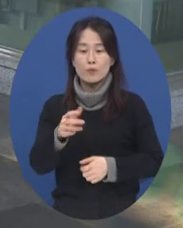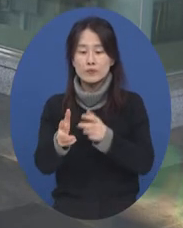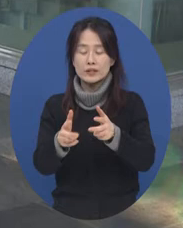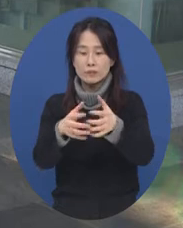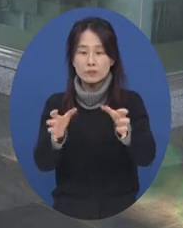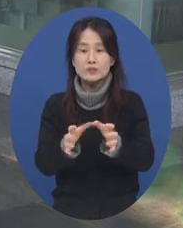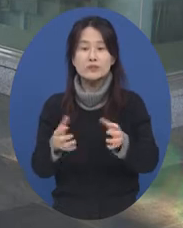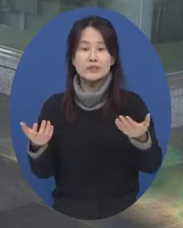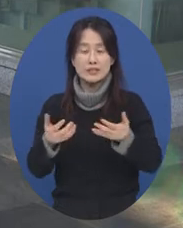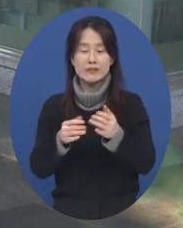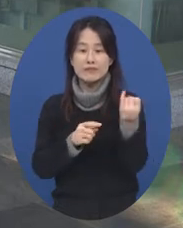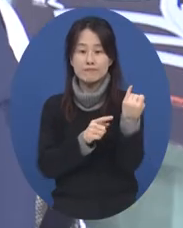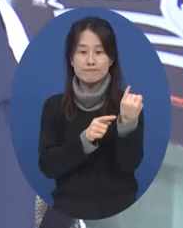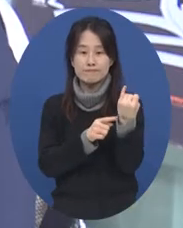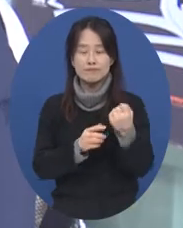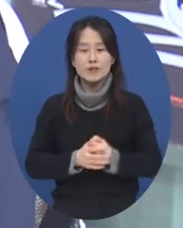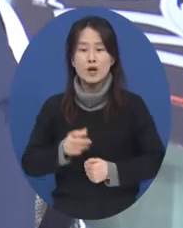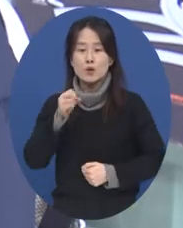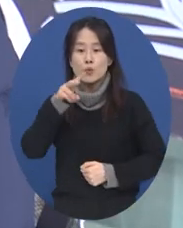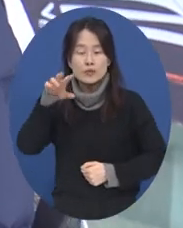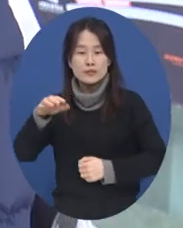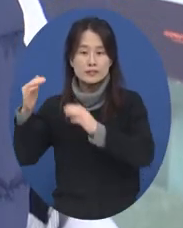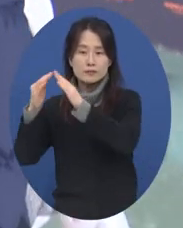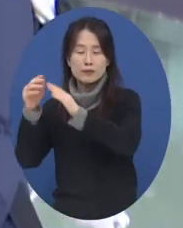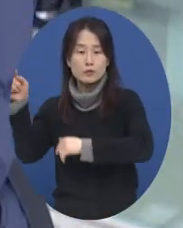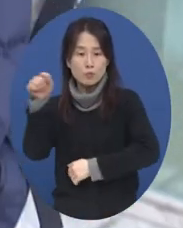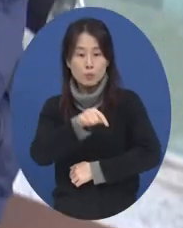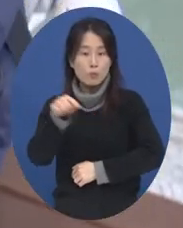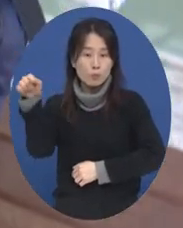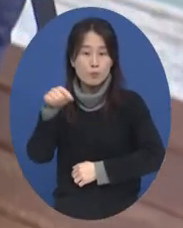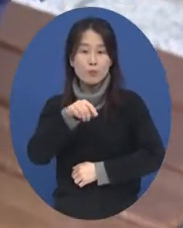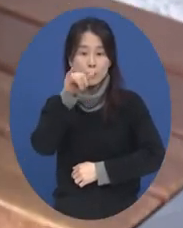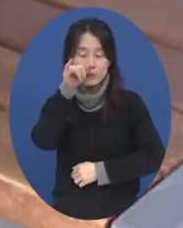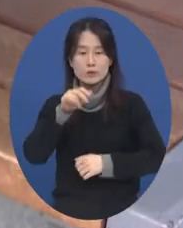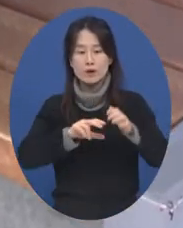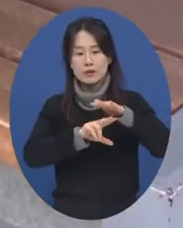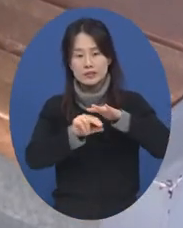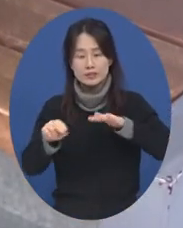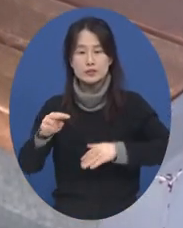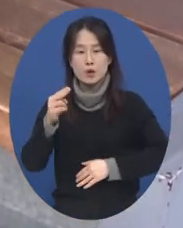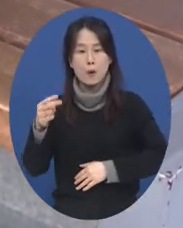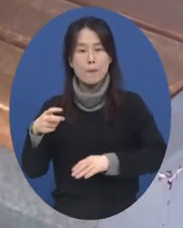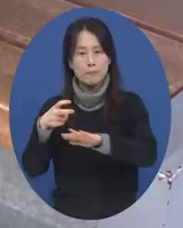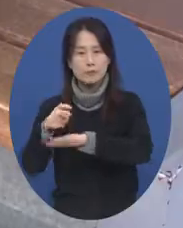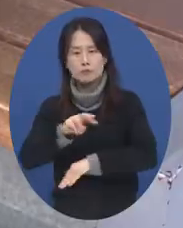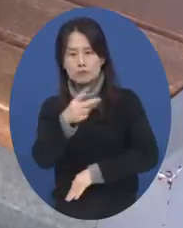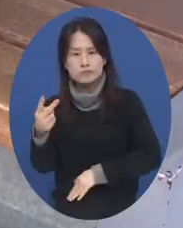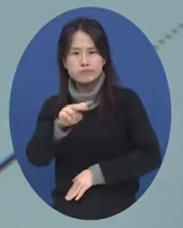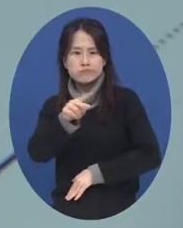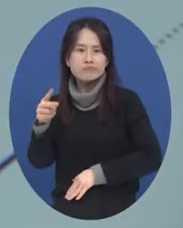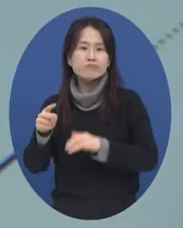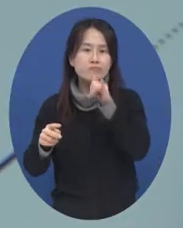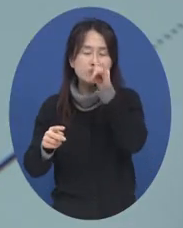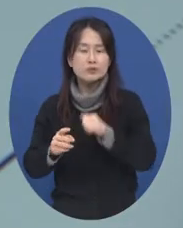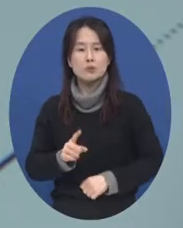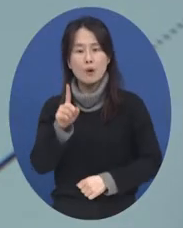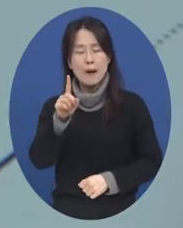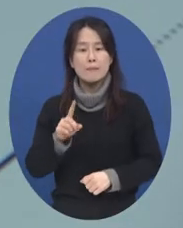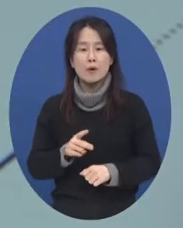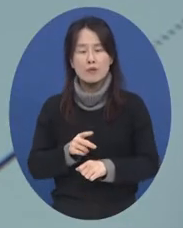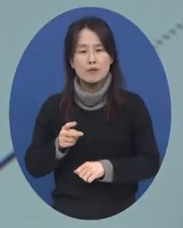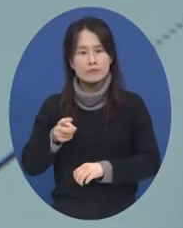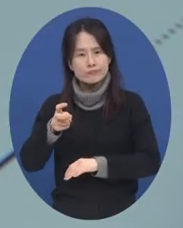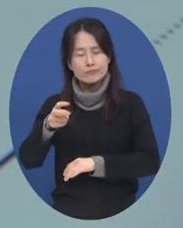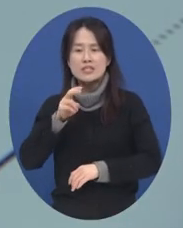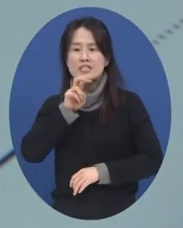수원 산업단지에서 일하는 윤진 씨. 용인 집에서 출퇴근하고 있는데 지하철과 버스를 두 번에 걸쳐 환승하거나 한